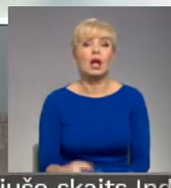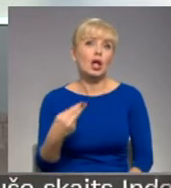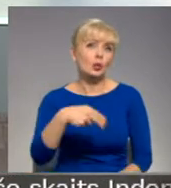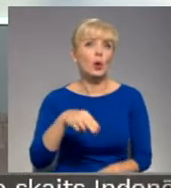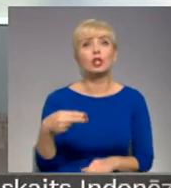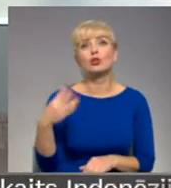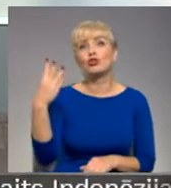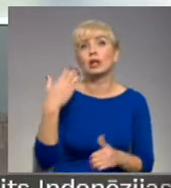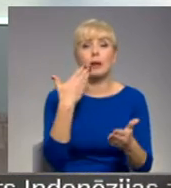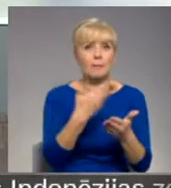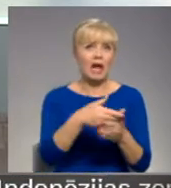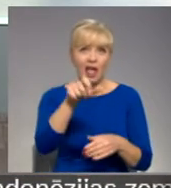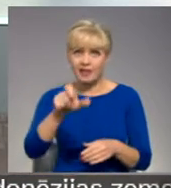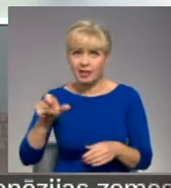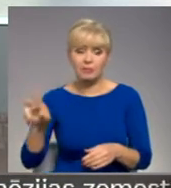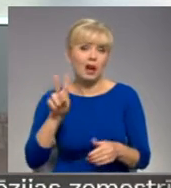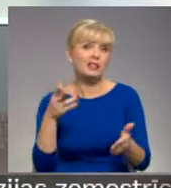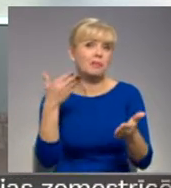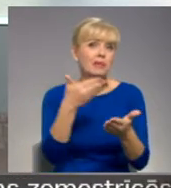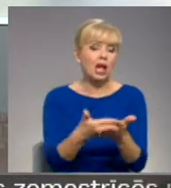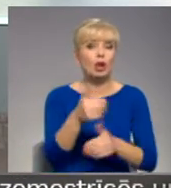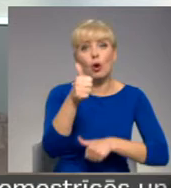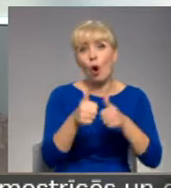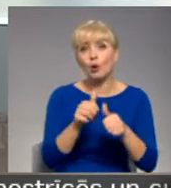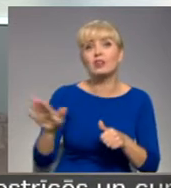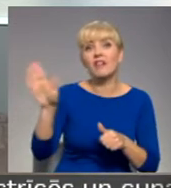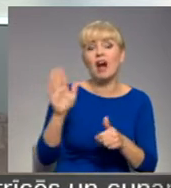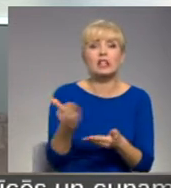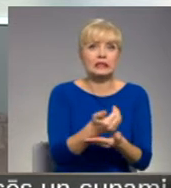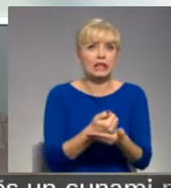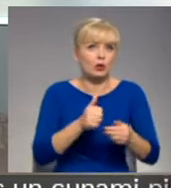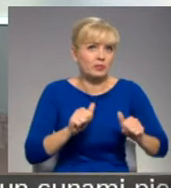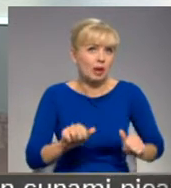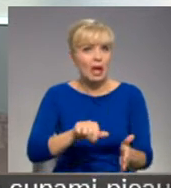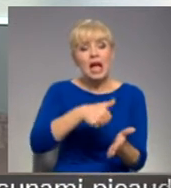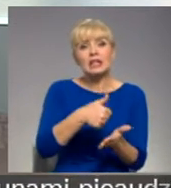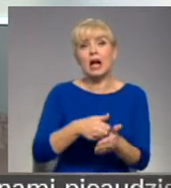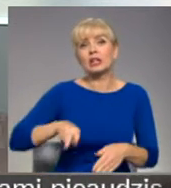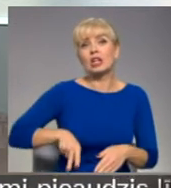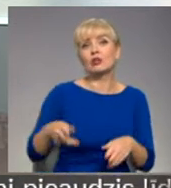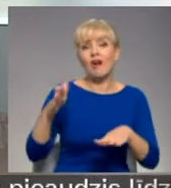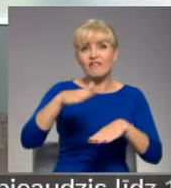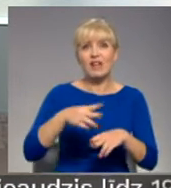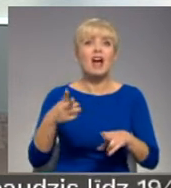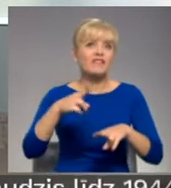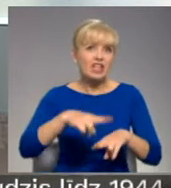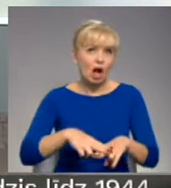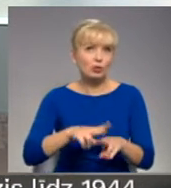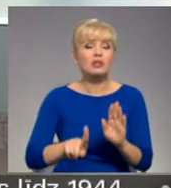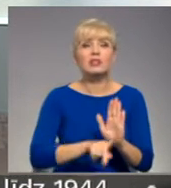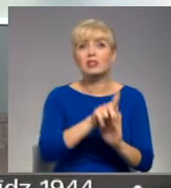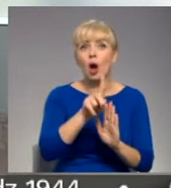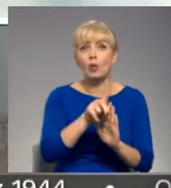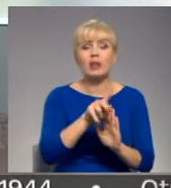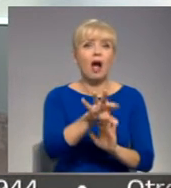No 24 pretendentiem, kas pieteikušies konkursā uz valsts ieņēmumu dienestā ģenerāldirektora vietu, sākotnējo atlasi